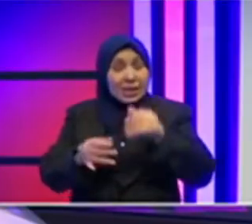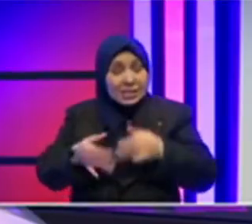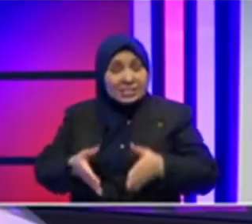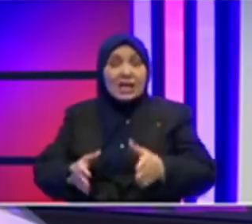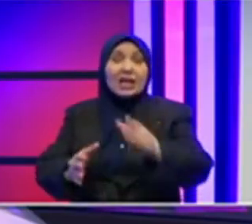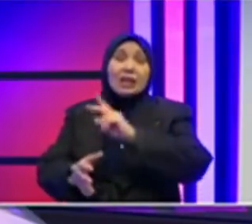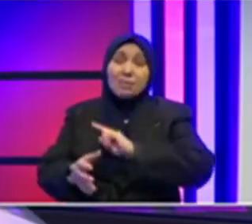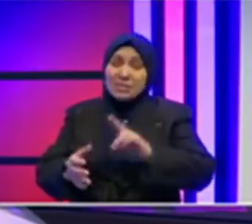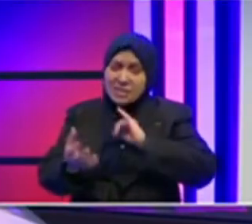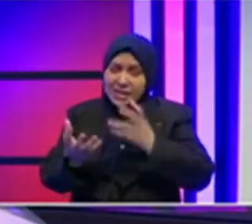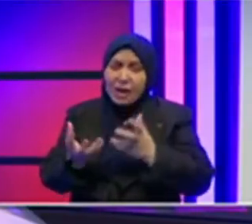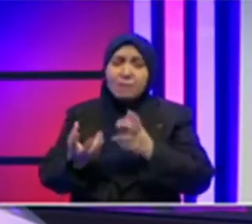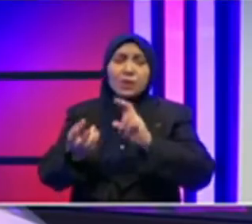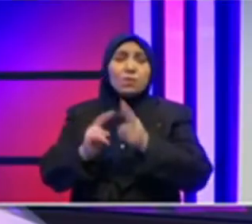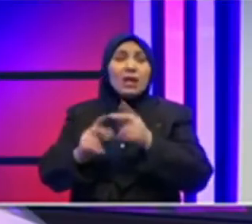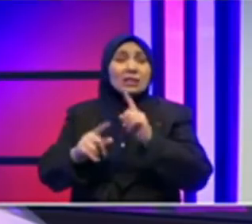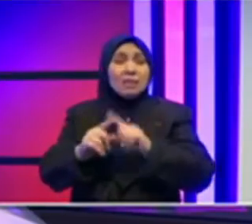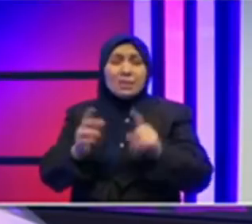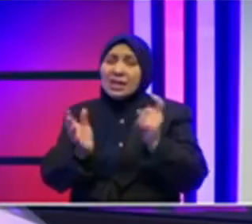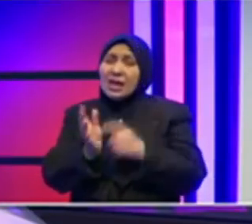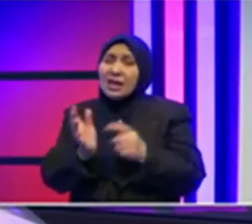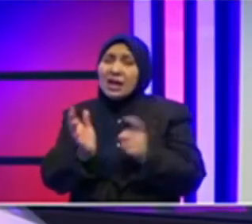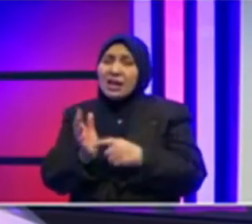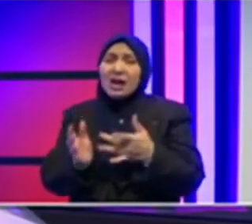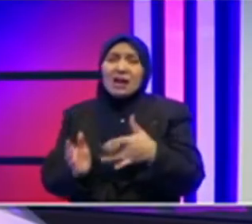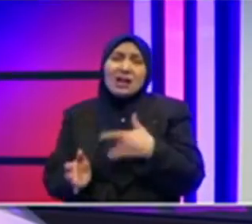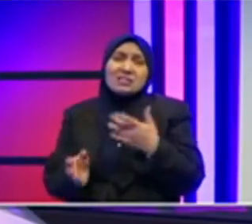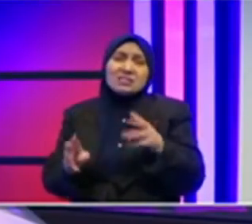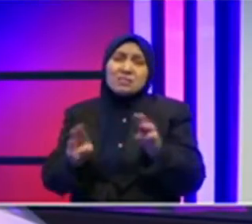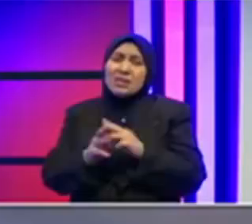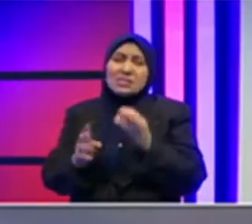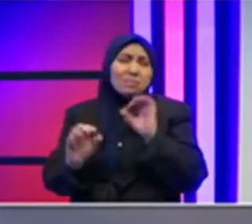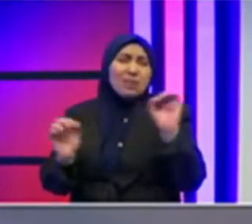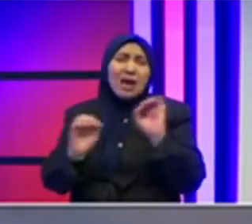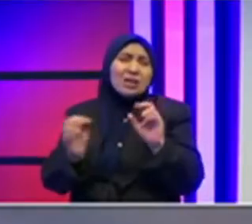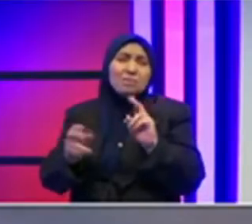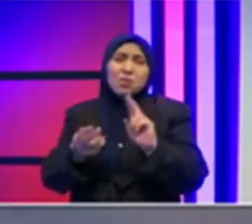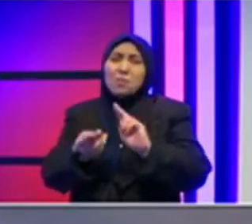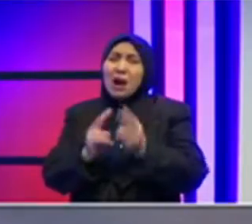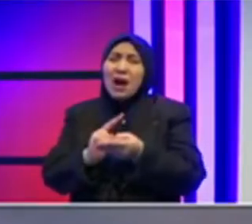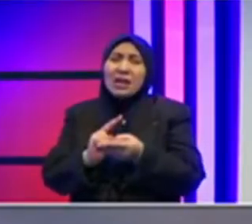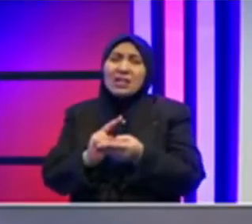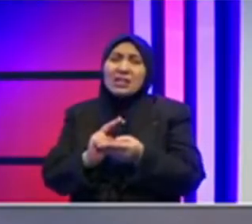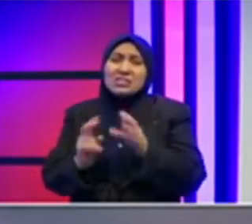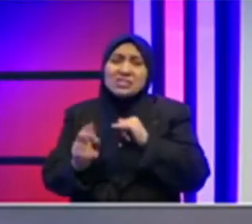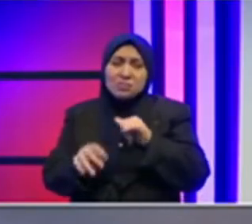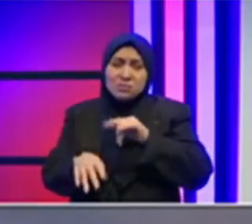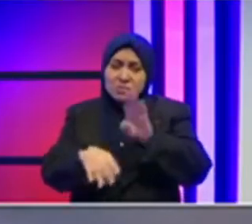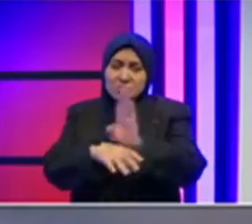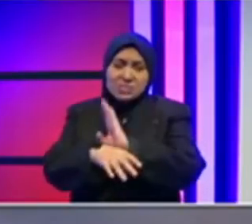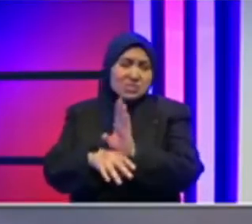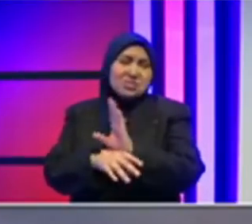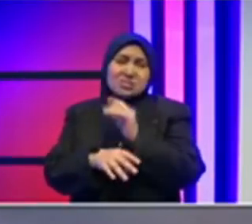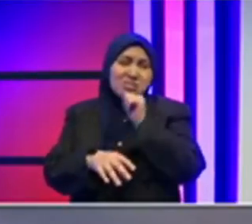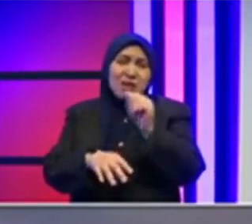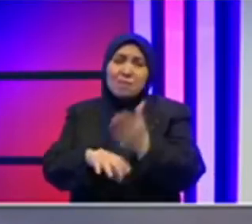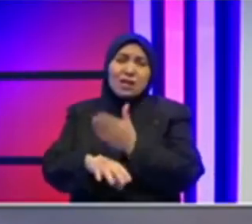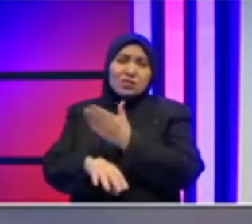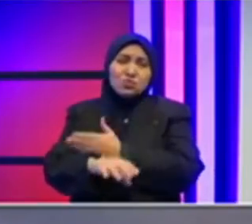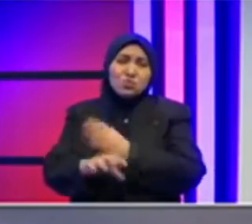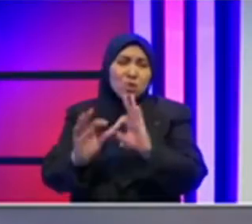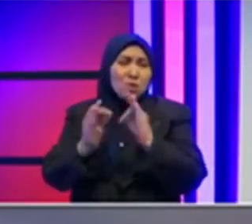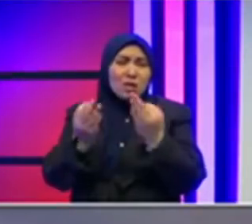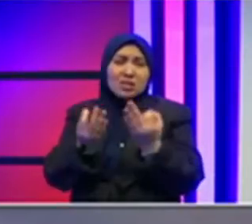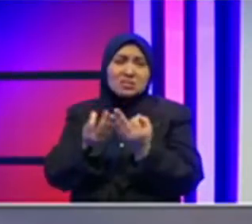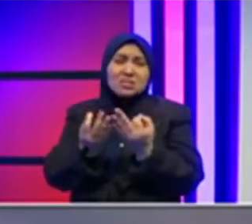nak berubah dah. Tetapi kadang-kadang rasa macam tak ada perubahan lah Ustaz. Ya. Kan? Saya punya bisnes tak maju, keluarga saya tak adalah